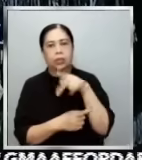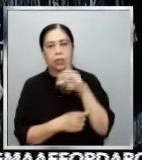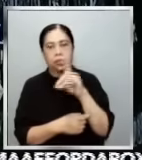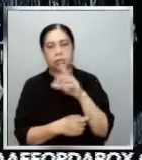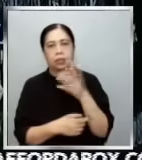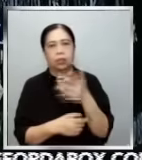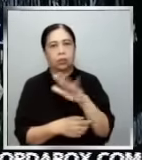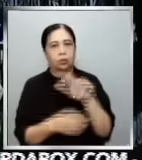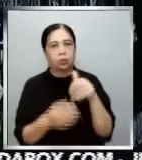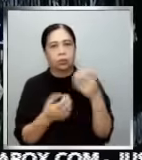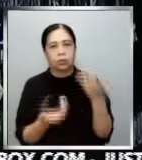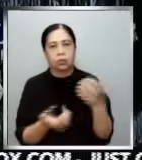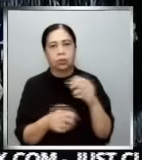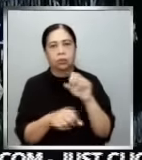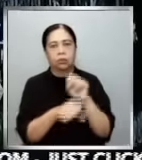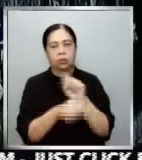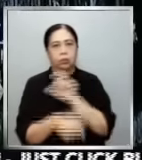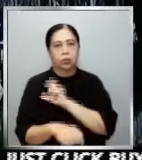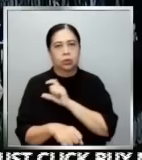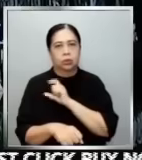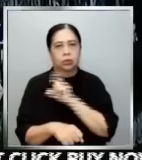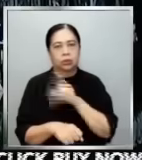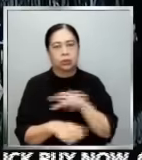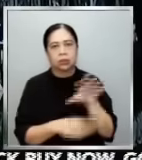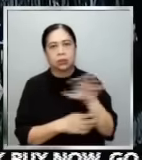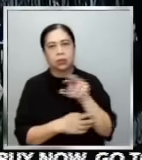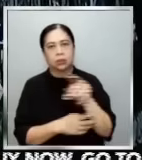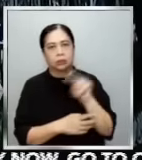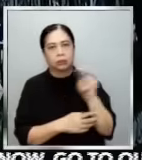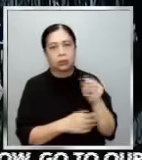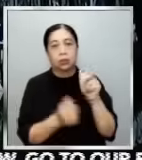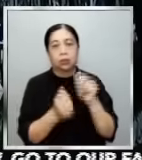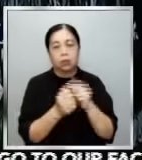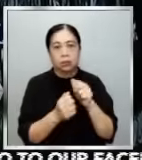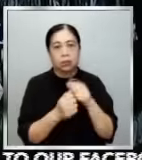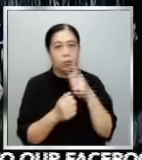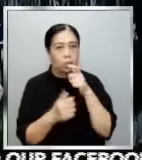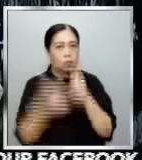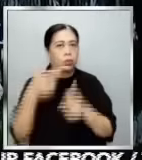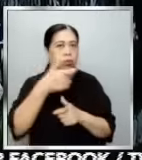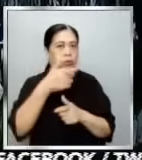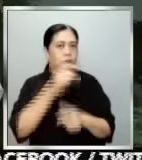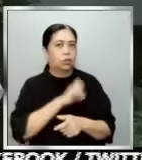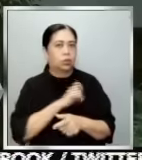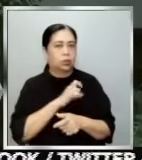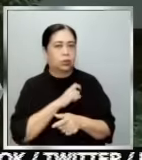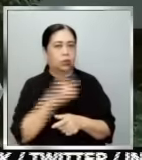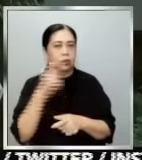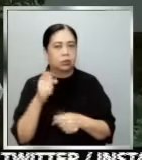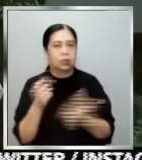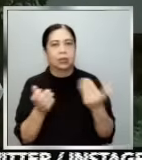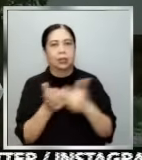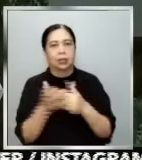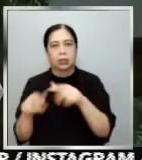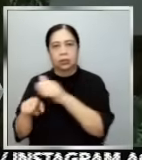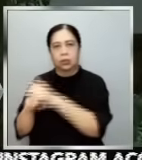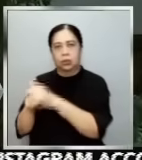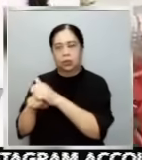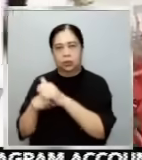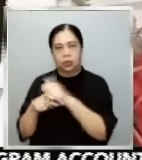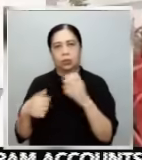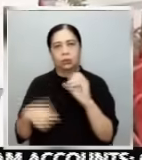tauhan ng Navotas police substation 4 na kinabibilangan ng mga namaril na pulis para sa retraining may sariling imbestigasyon ng